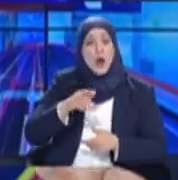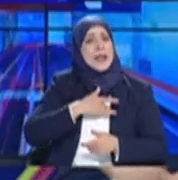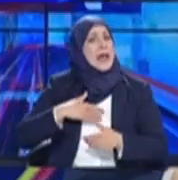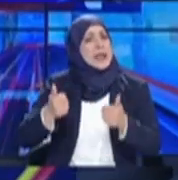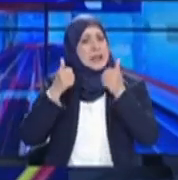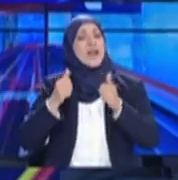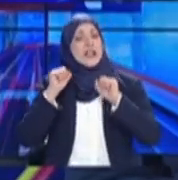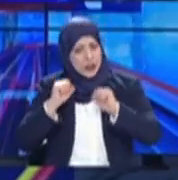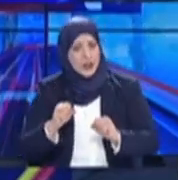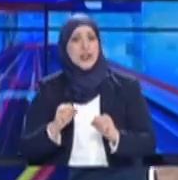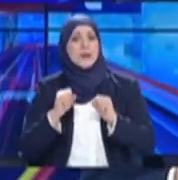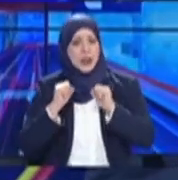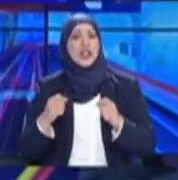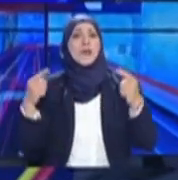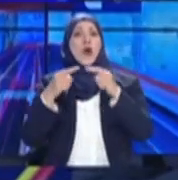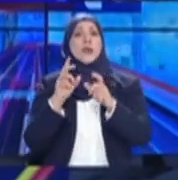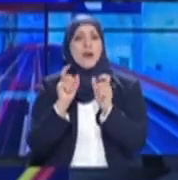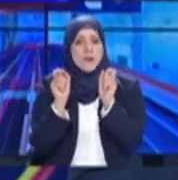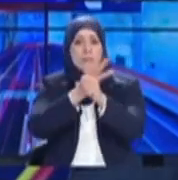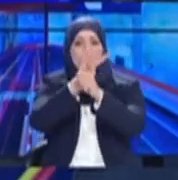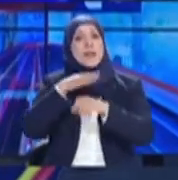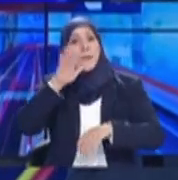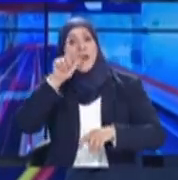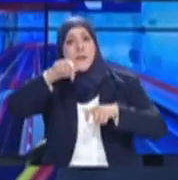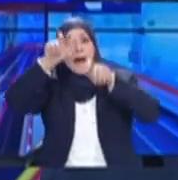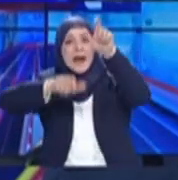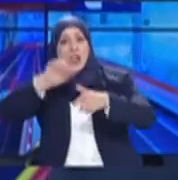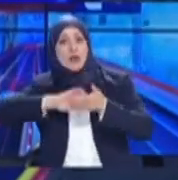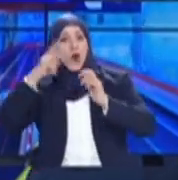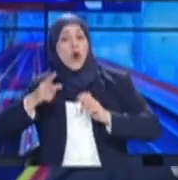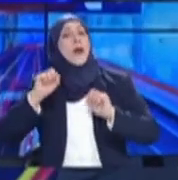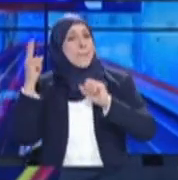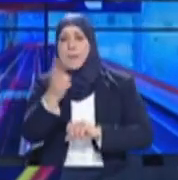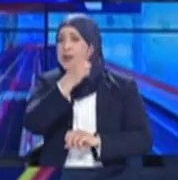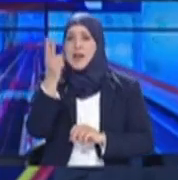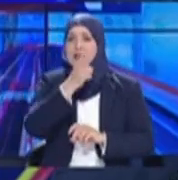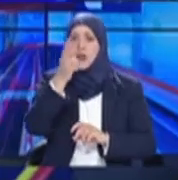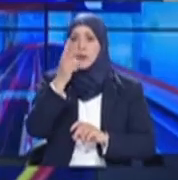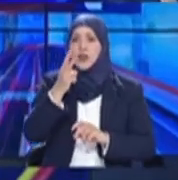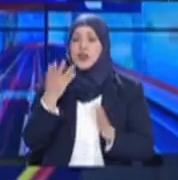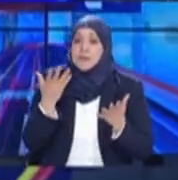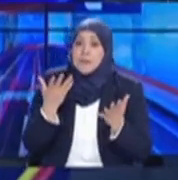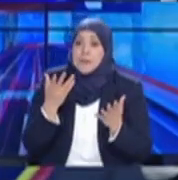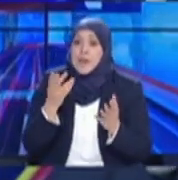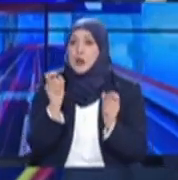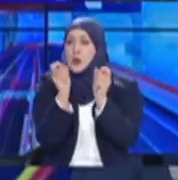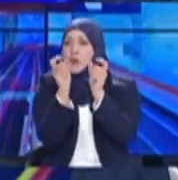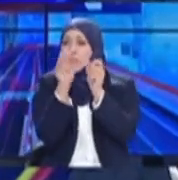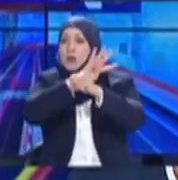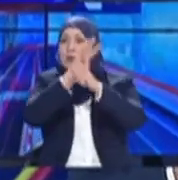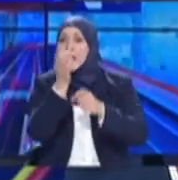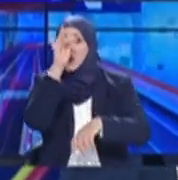نقص في المناعه ممكن ان يكون بدايه كيف كيف من باب مسؤولياتنا توجيه موظفينا